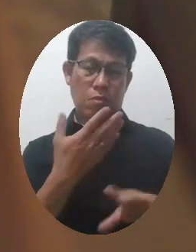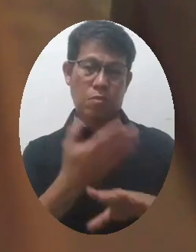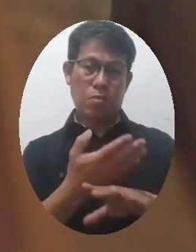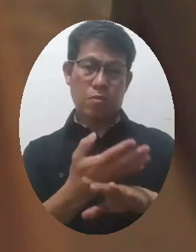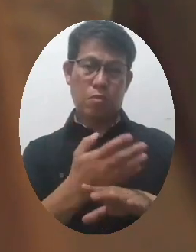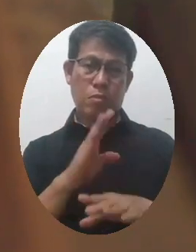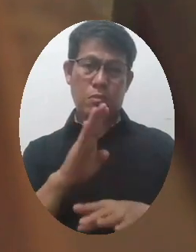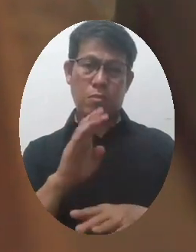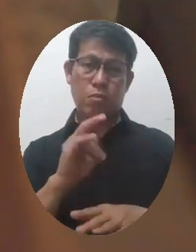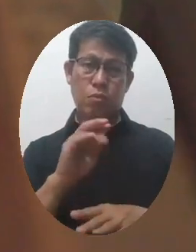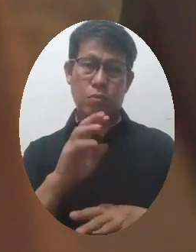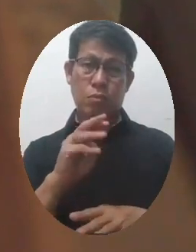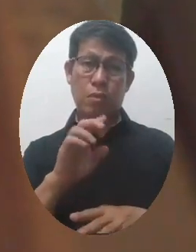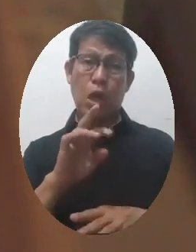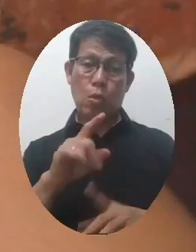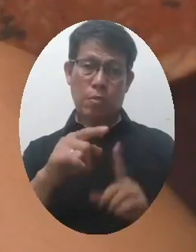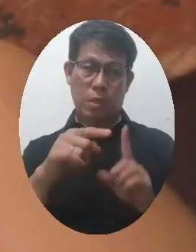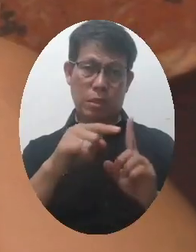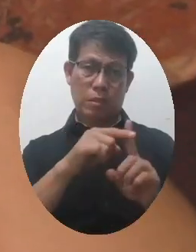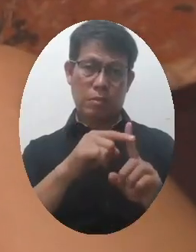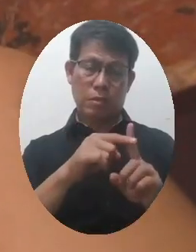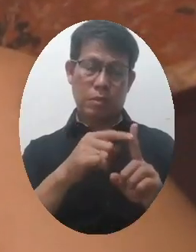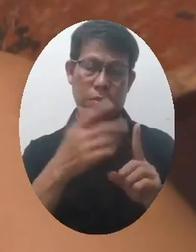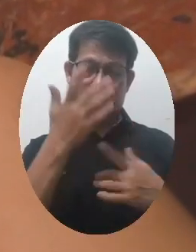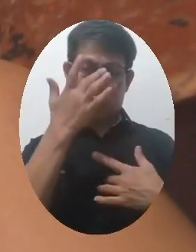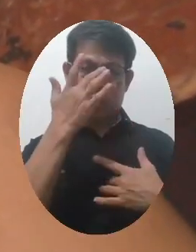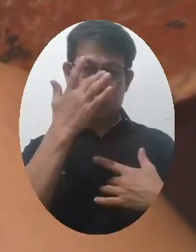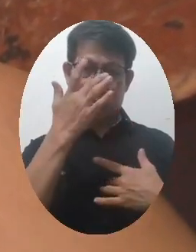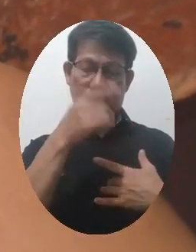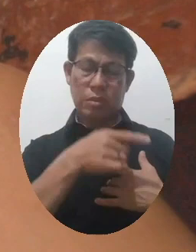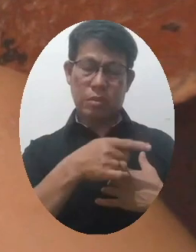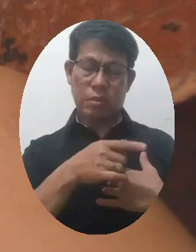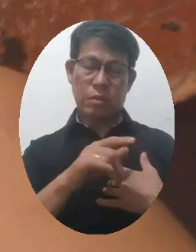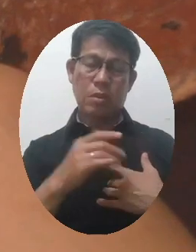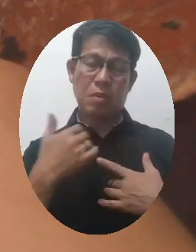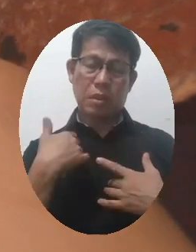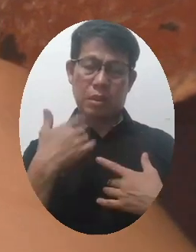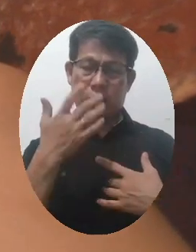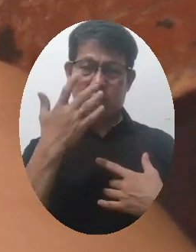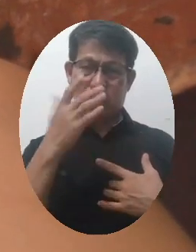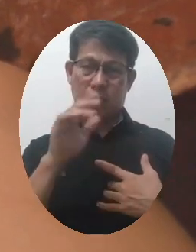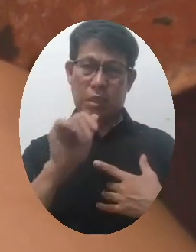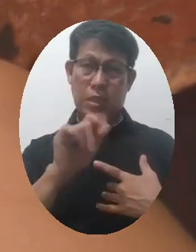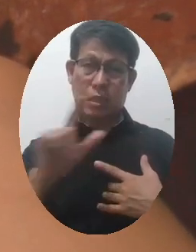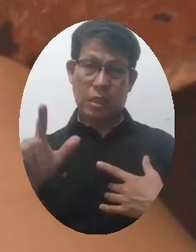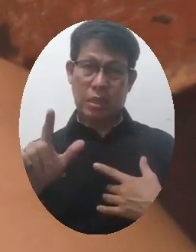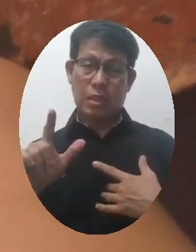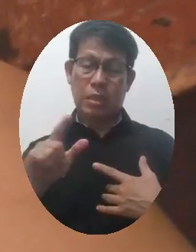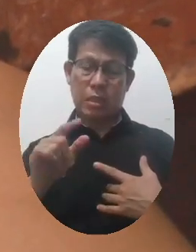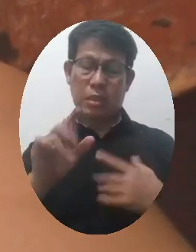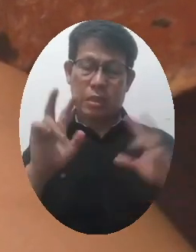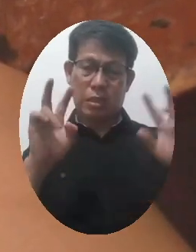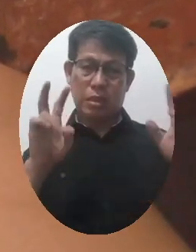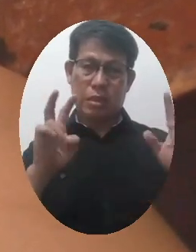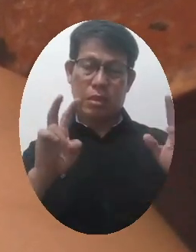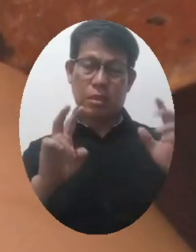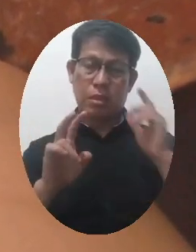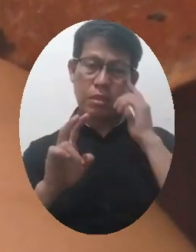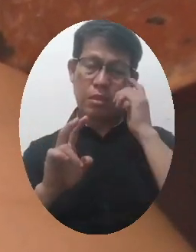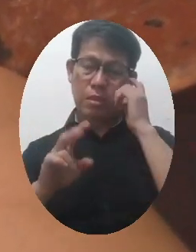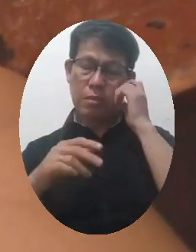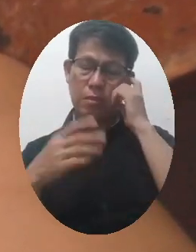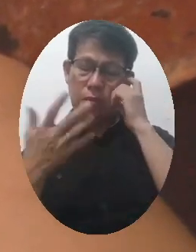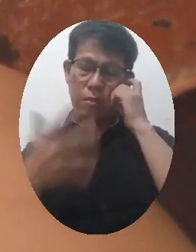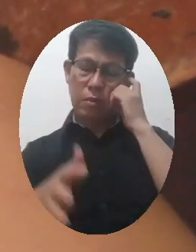bone marrow. Nag-positive po siya doon. Doon po nalaman na may sakit siyang ALL.